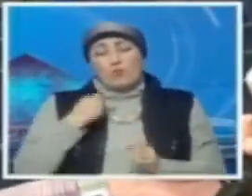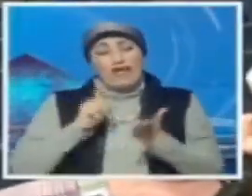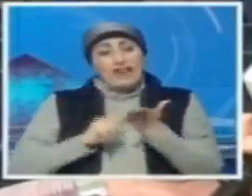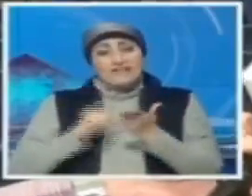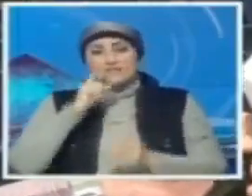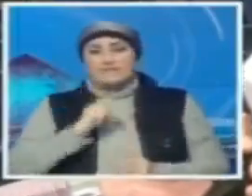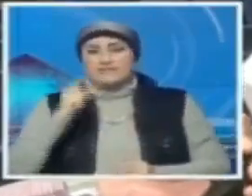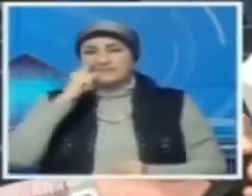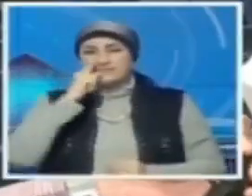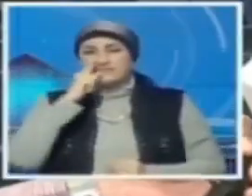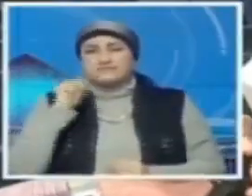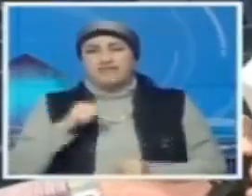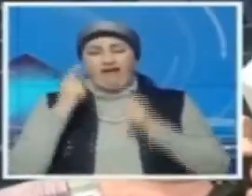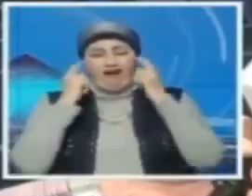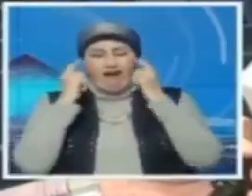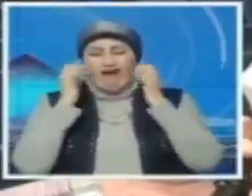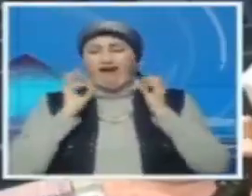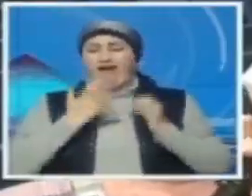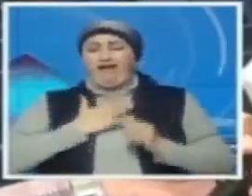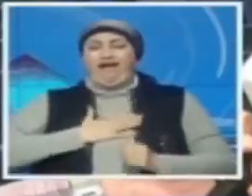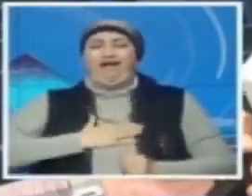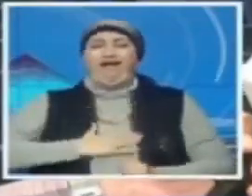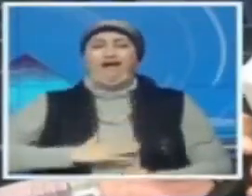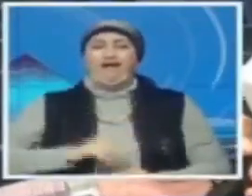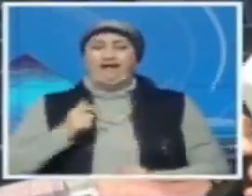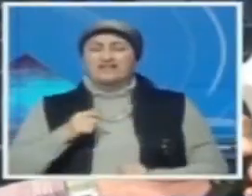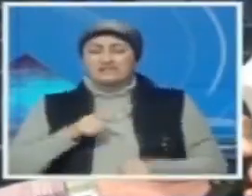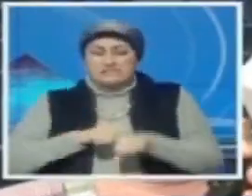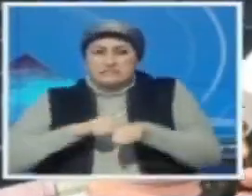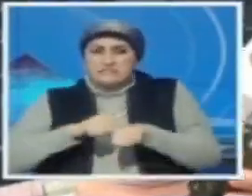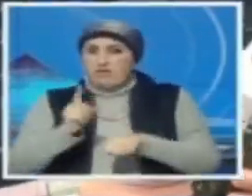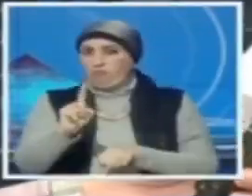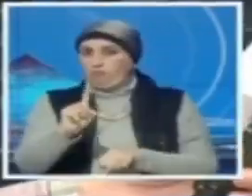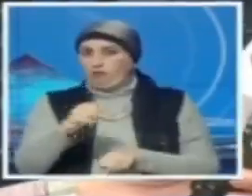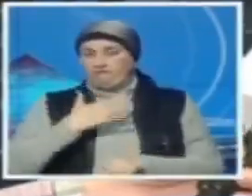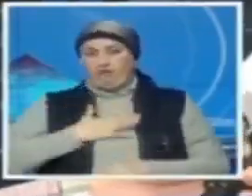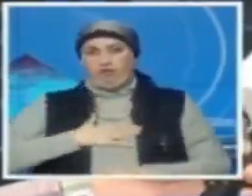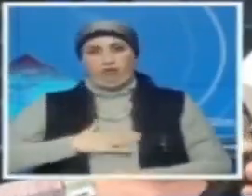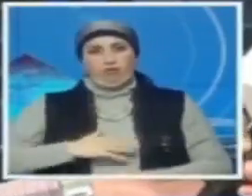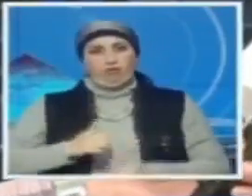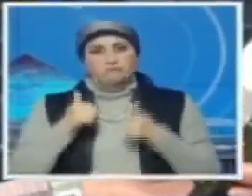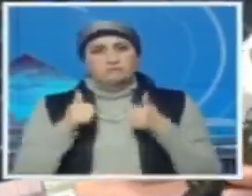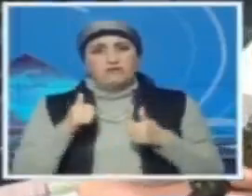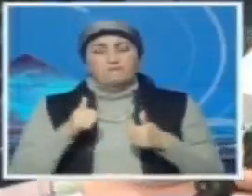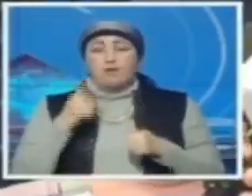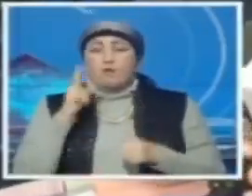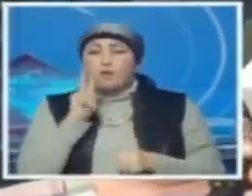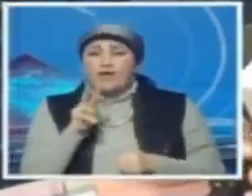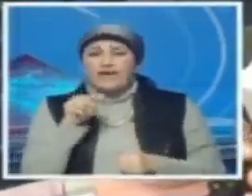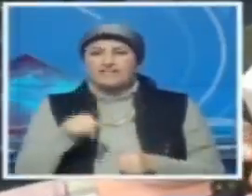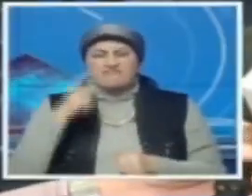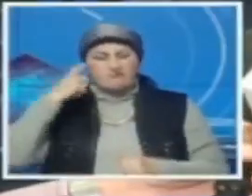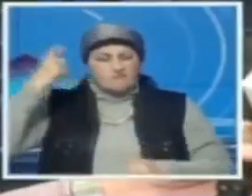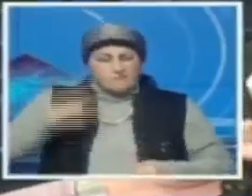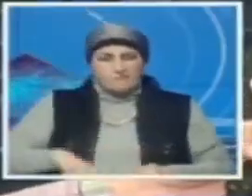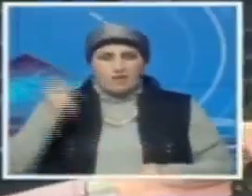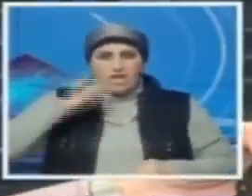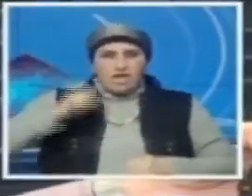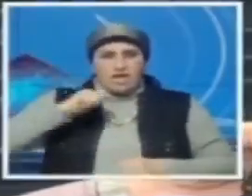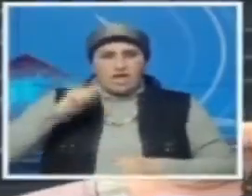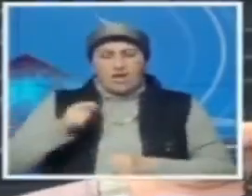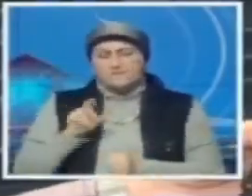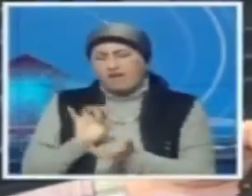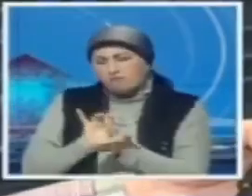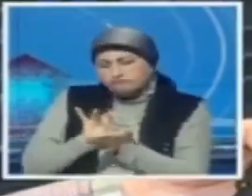الأديان وبيان سماحة الأديان والإسهام في السلام العالمي. وبنقول بنحاصر التطرف والإرهاب أينما كان،